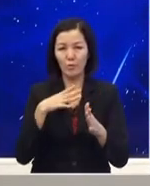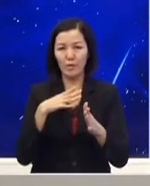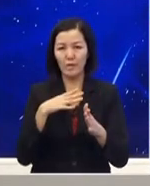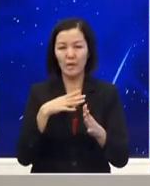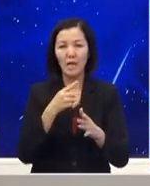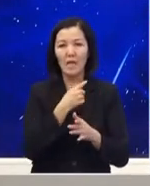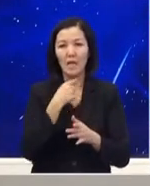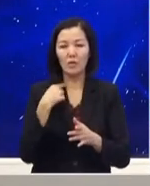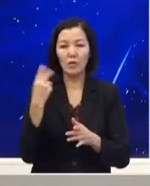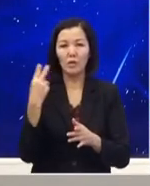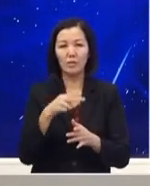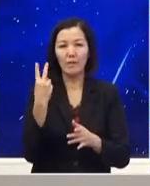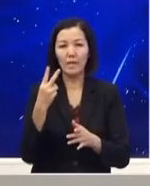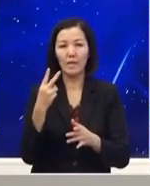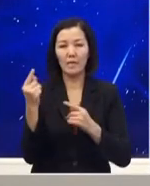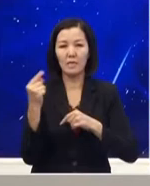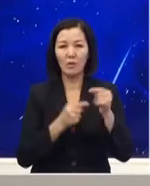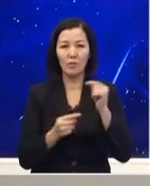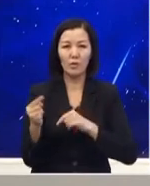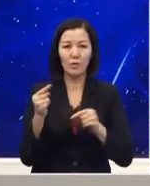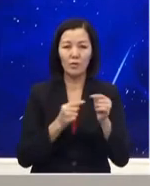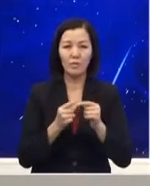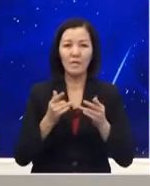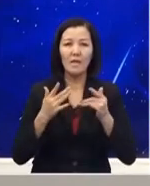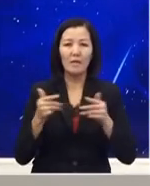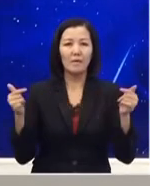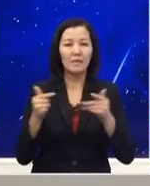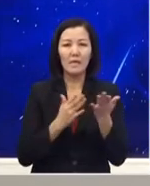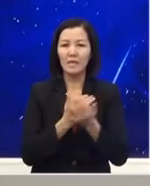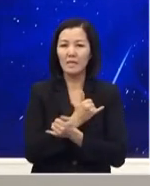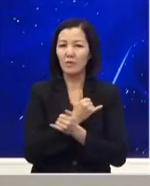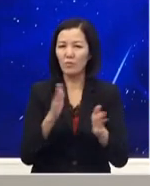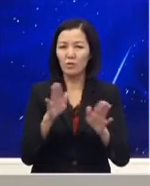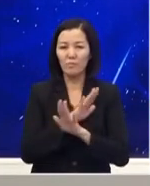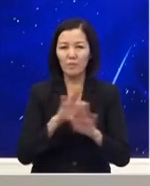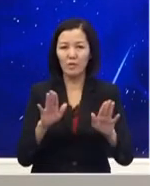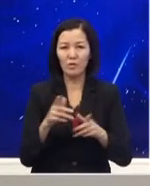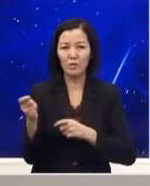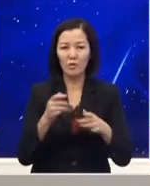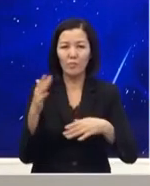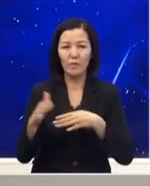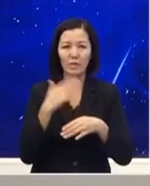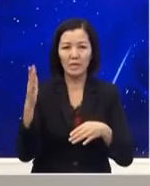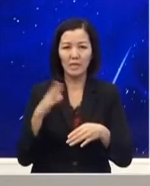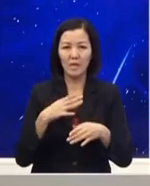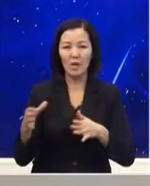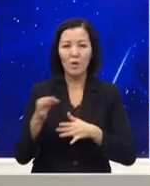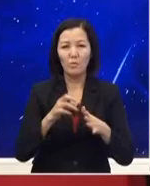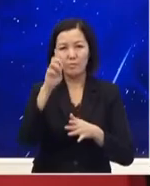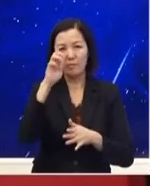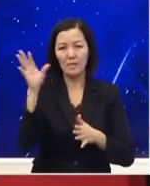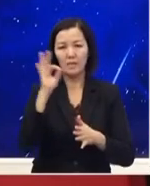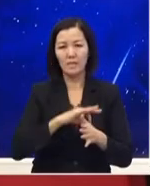ғана Талдықорғанда 22 сауда нүктесі тұтынушыларға талапқа сай қызмет көрсетпеген үшін әкімшілік жауапкершілікке тартылған. Бұл туралы